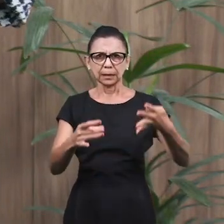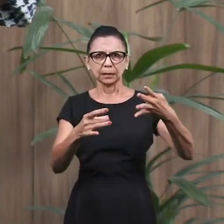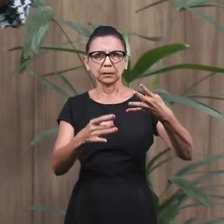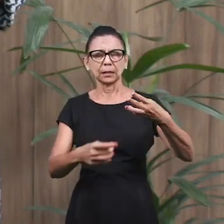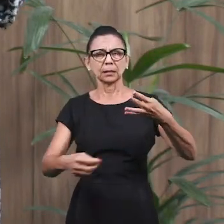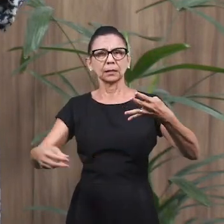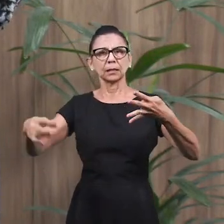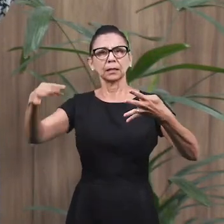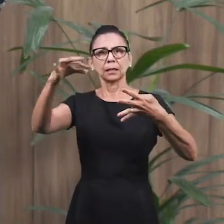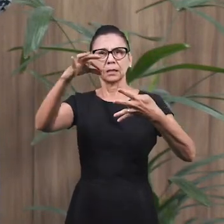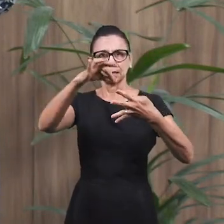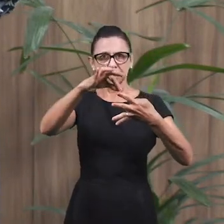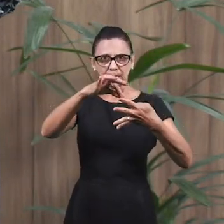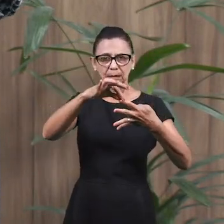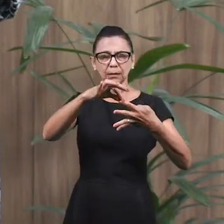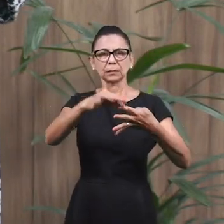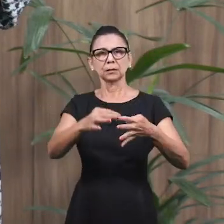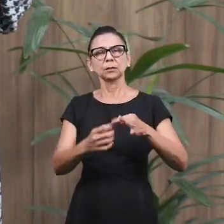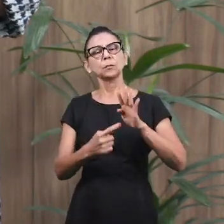государственно установленное